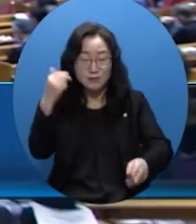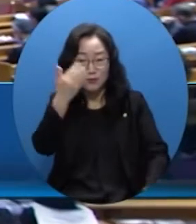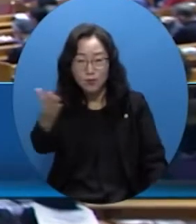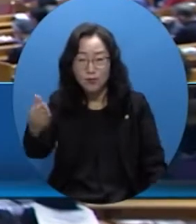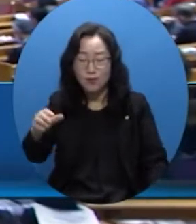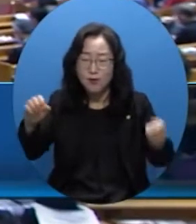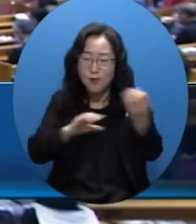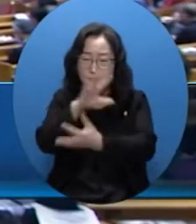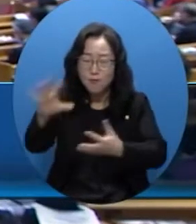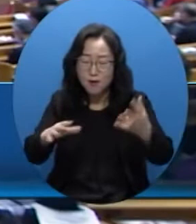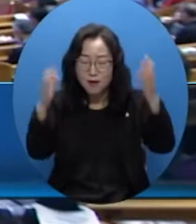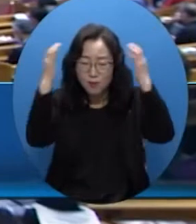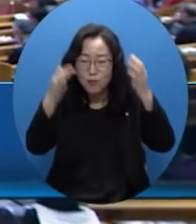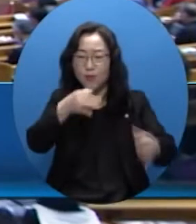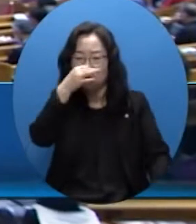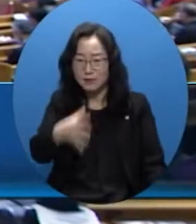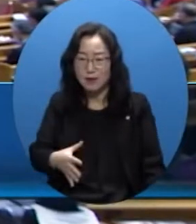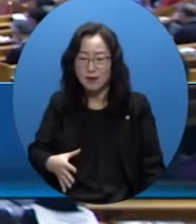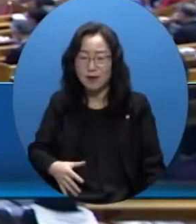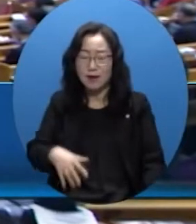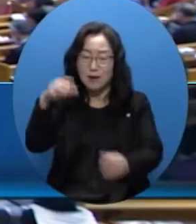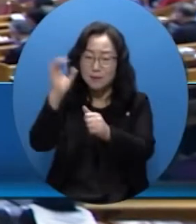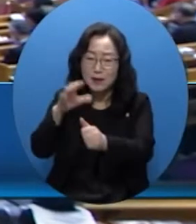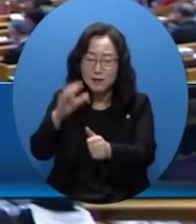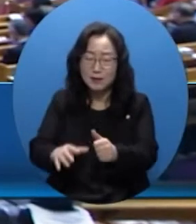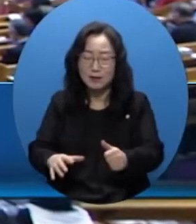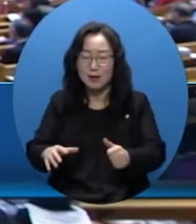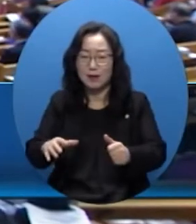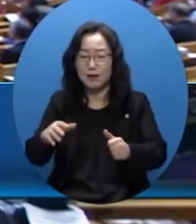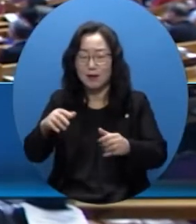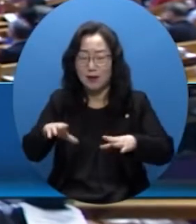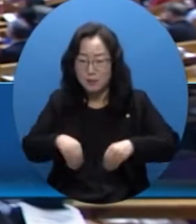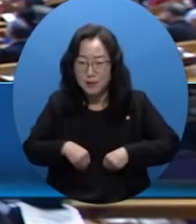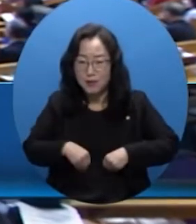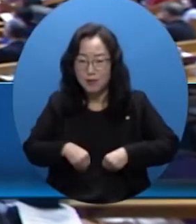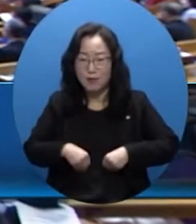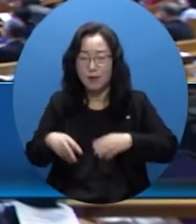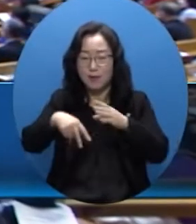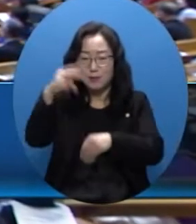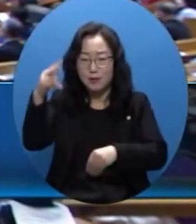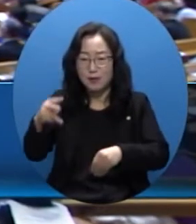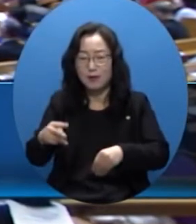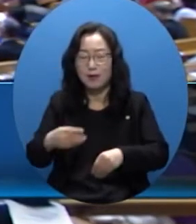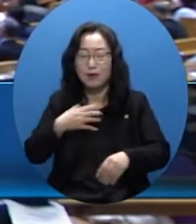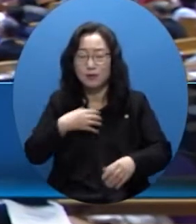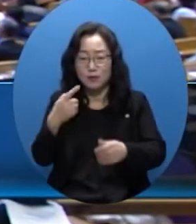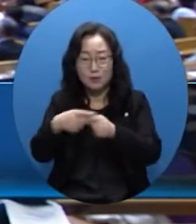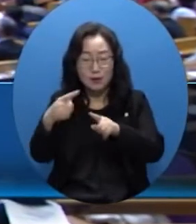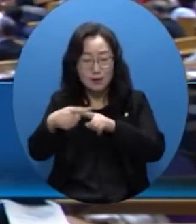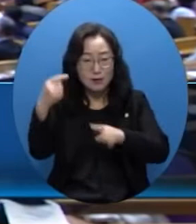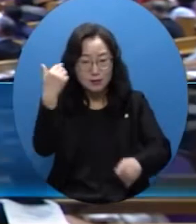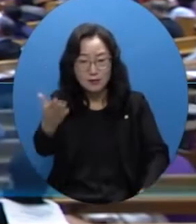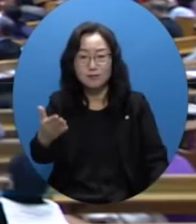8년이나 공고 라 박현아 기울인 아 적심 이나 위험이나 가려야